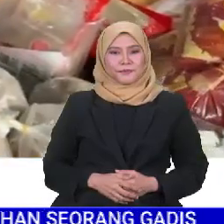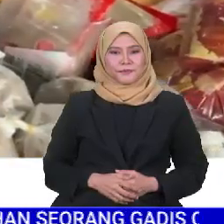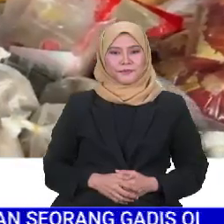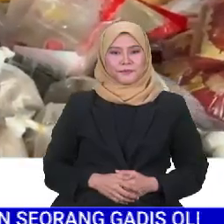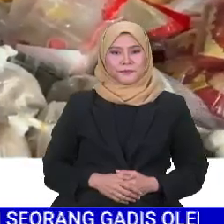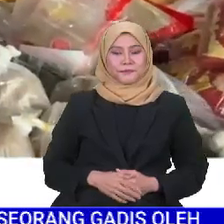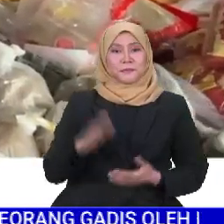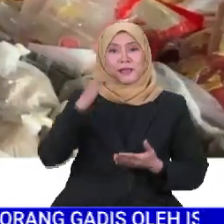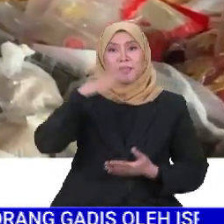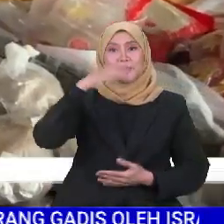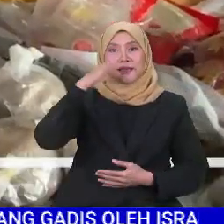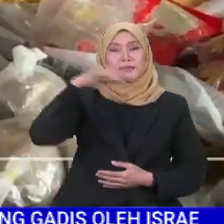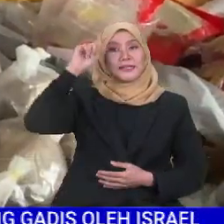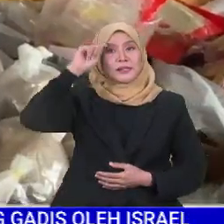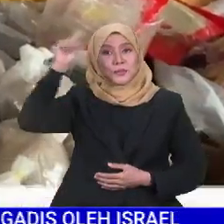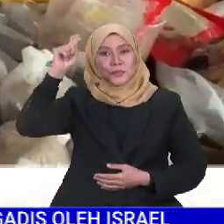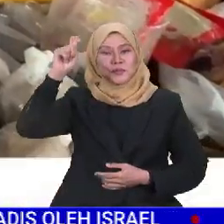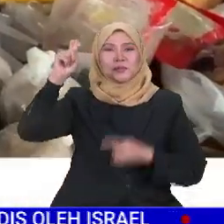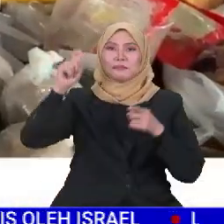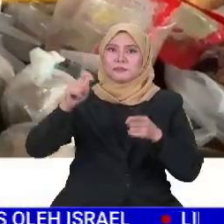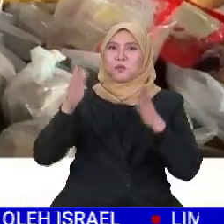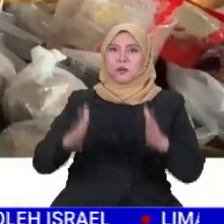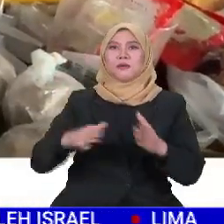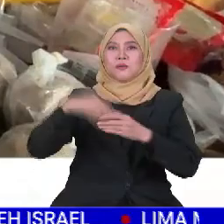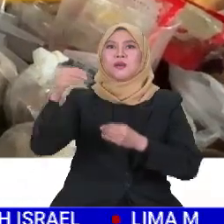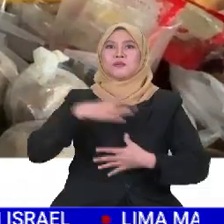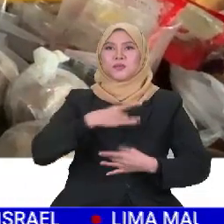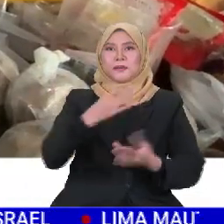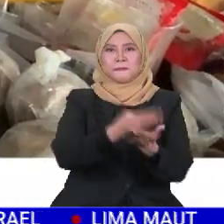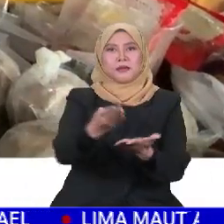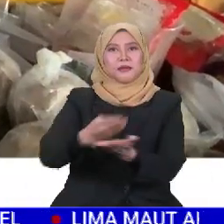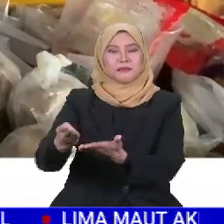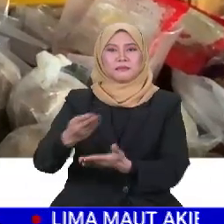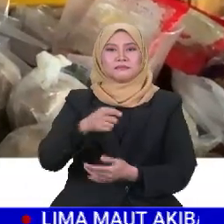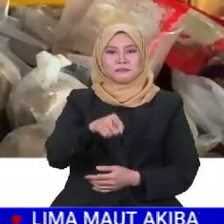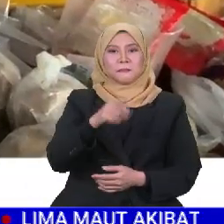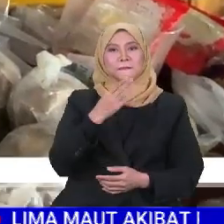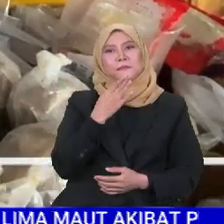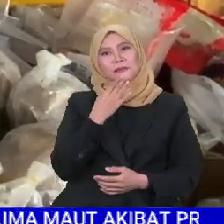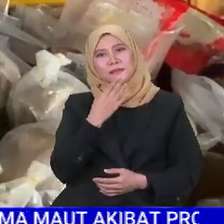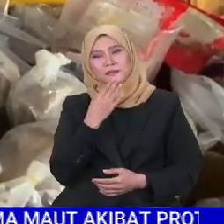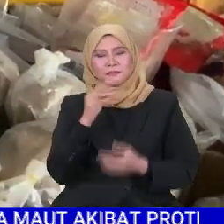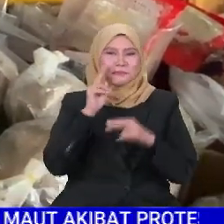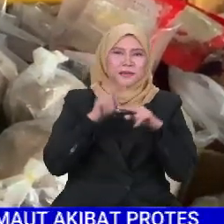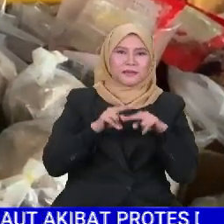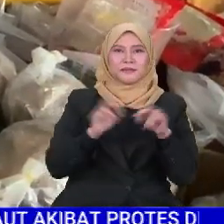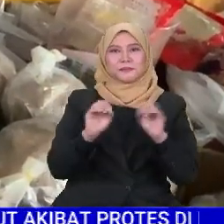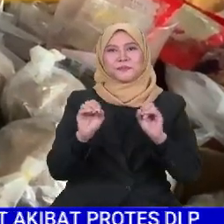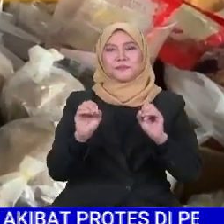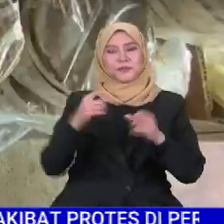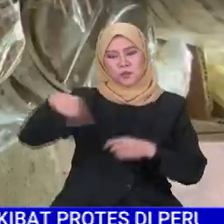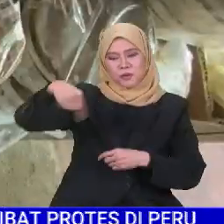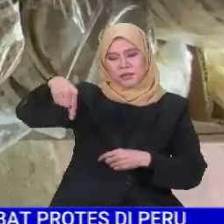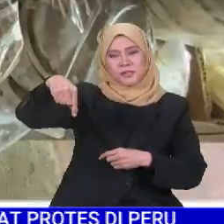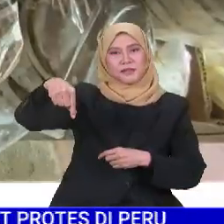Belacan Terengganu ni memang memang orang luar suka beli. Dia dah masing. Habis tu dia famous, dia berkualiti,